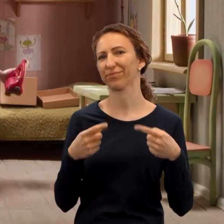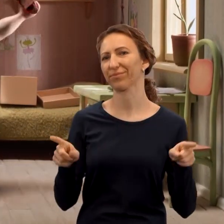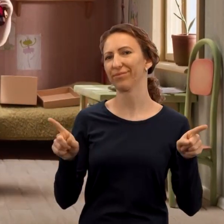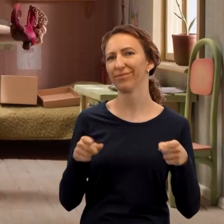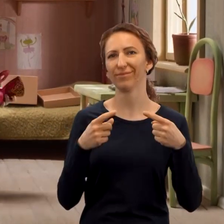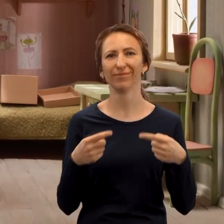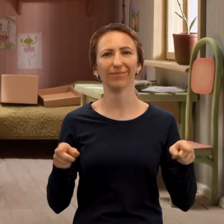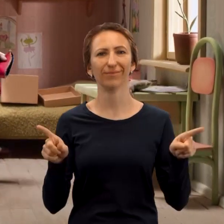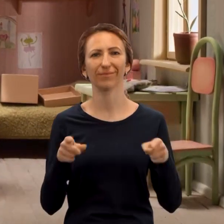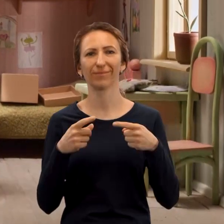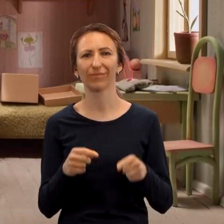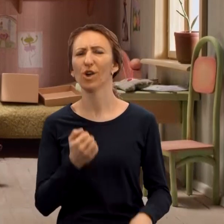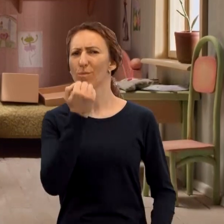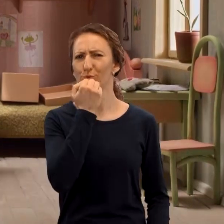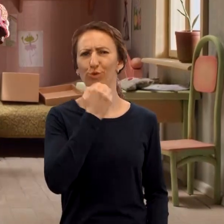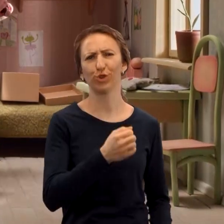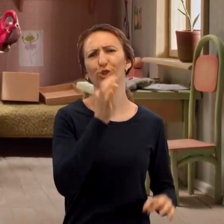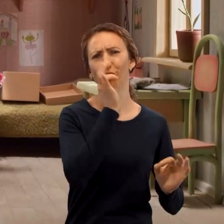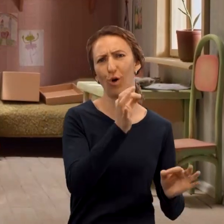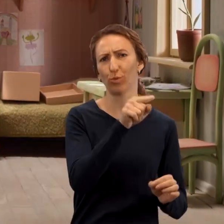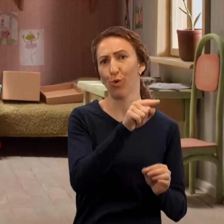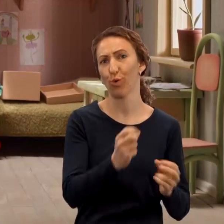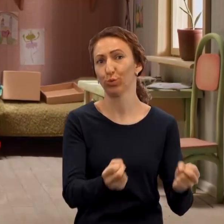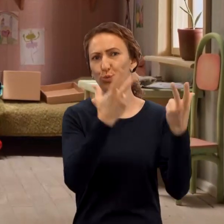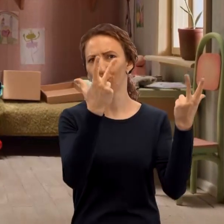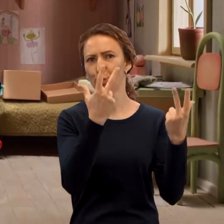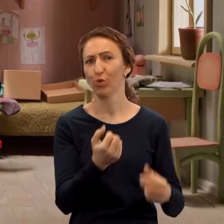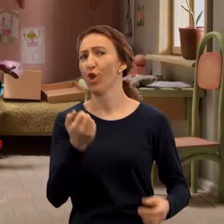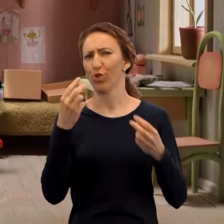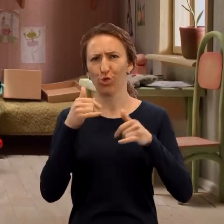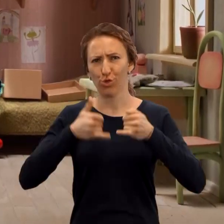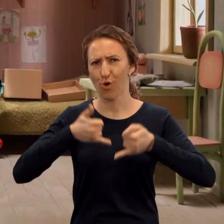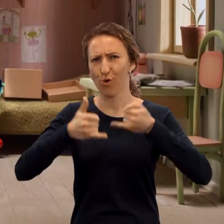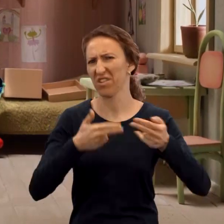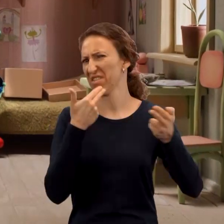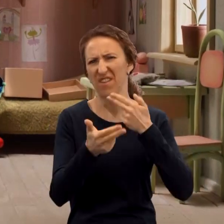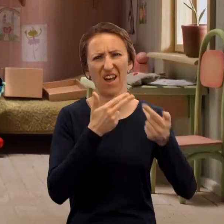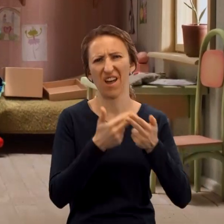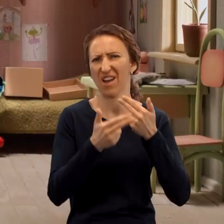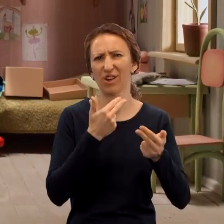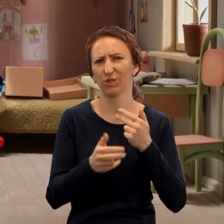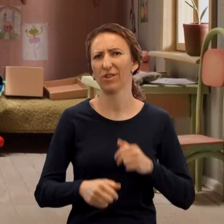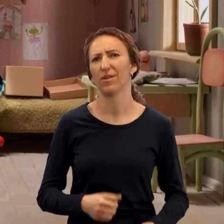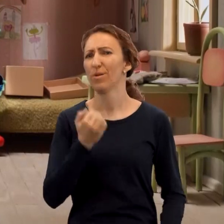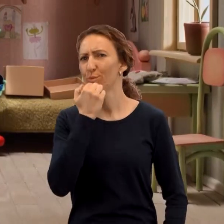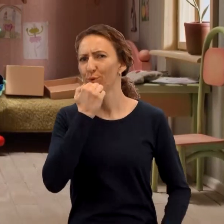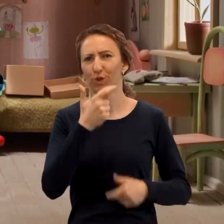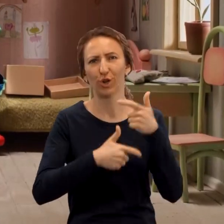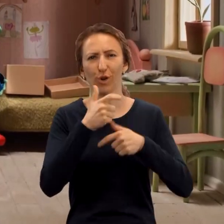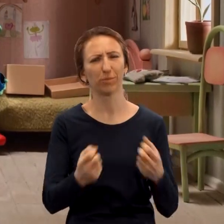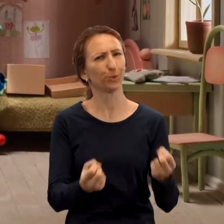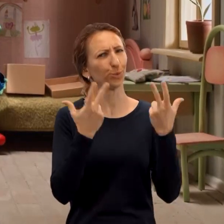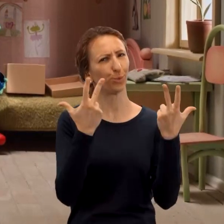Ale... Dobry but to istny cud. Lepszy jest niż tysiąc nóg. Buty mogą czynić